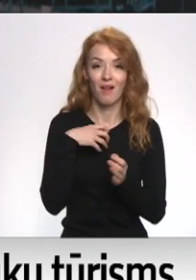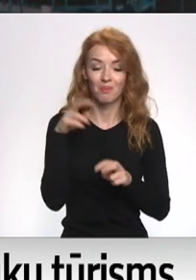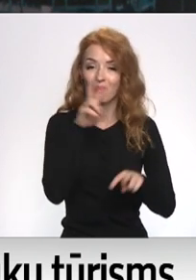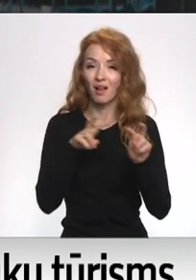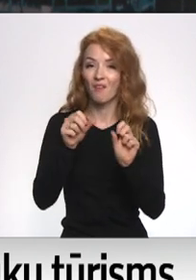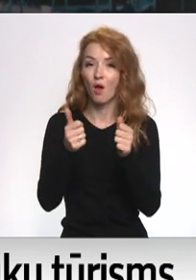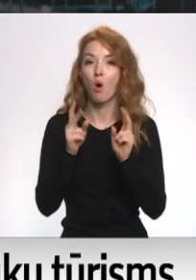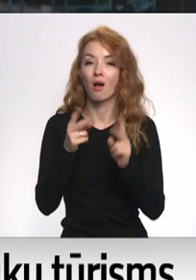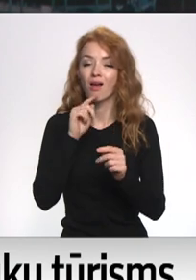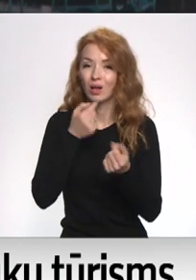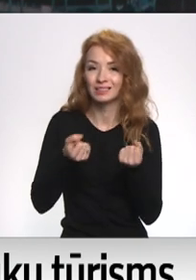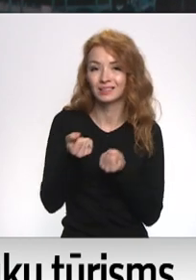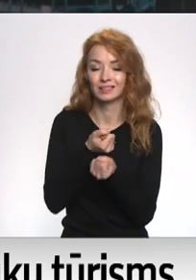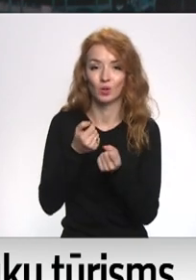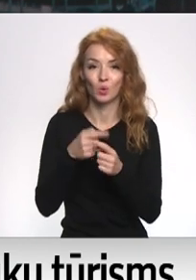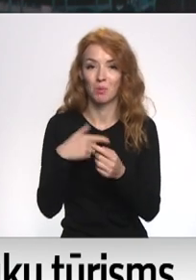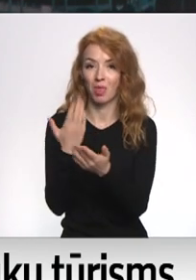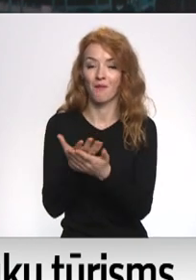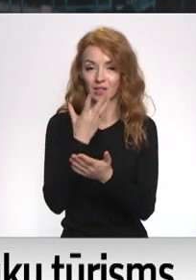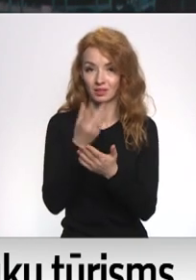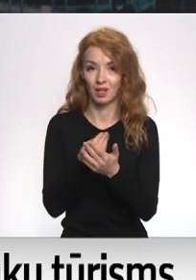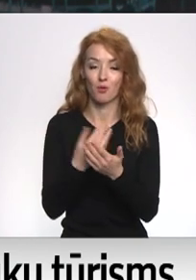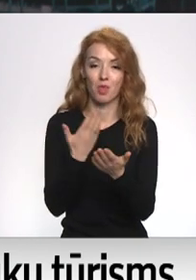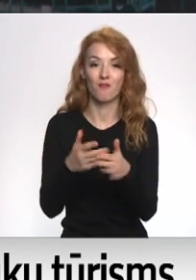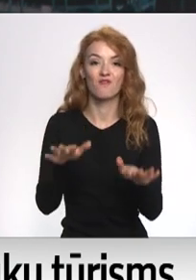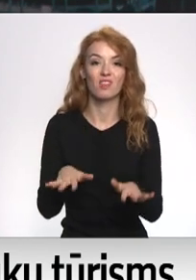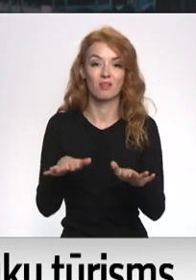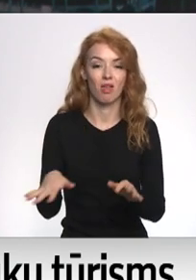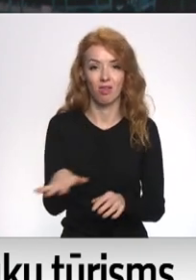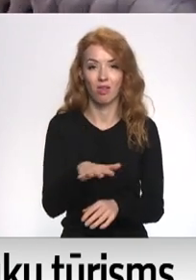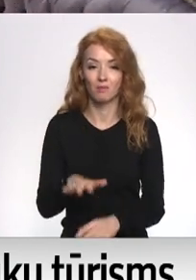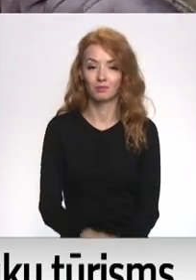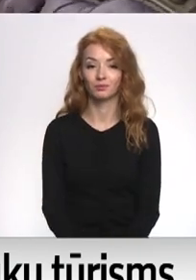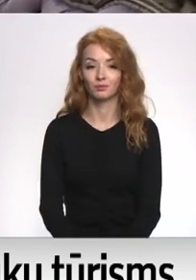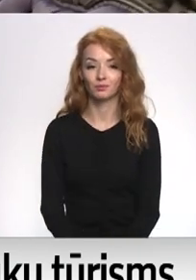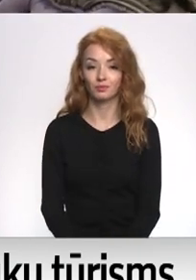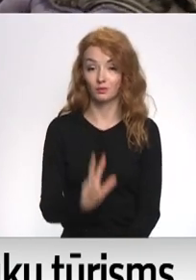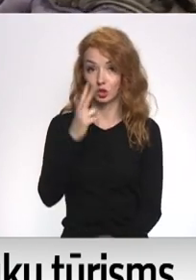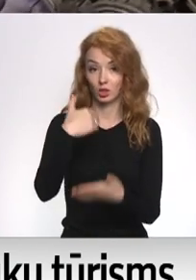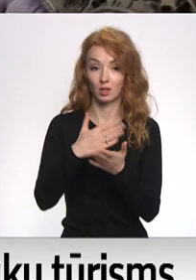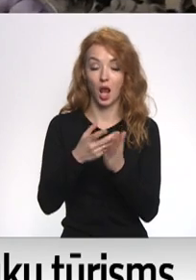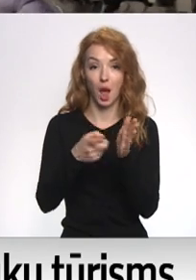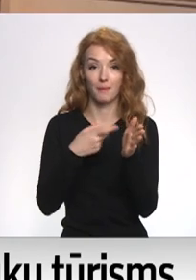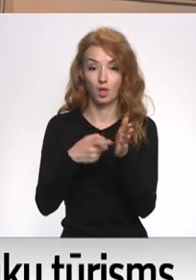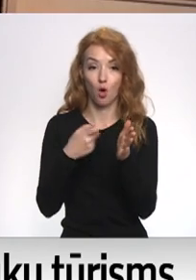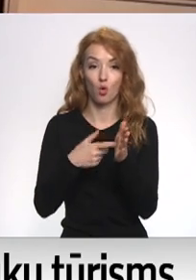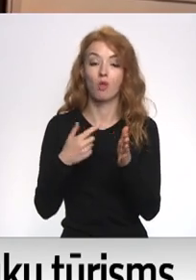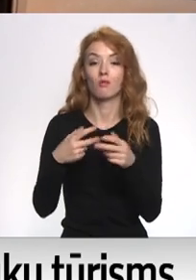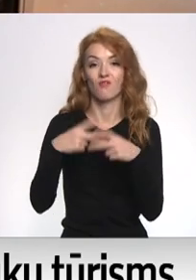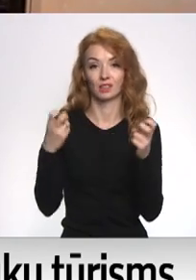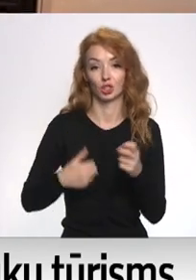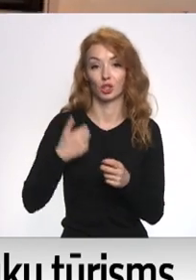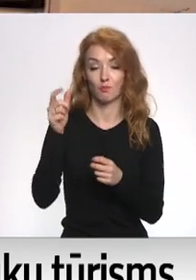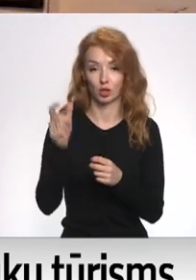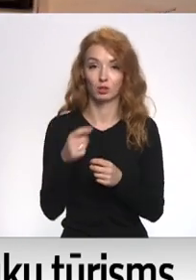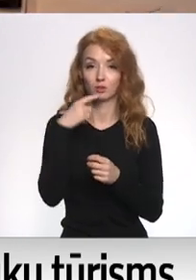kā ekonomēt un balstīt savu piedāvājumu vairāk vietējiem tirgumu. Trešā daļa aptaujāto naktsmītņu īpašnieku atzīst